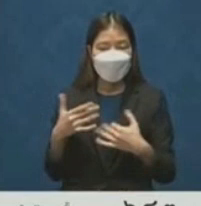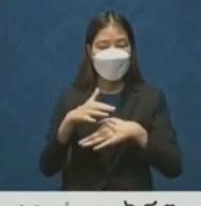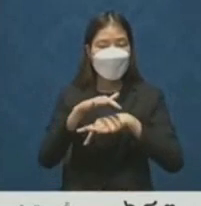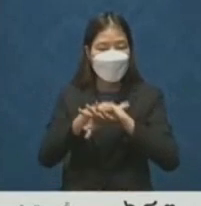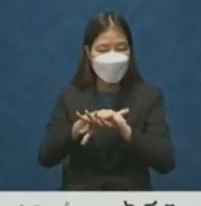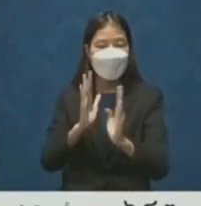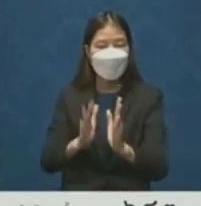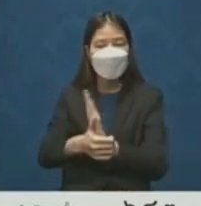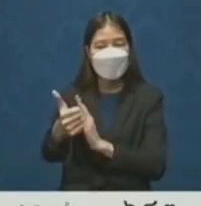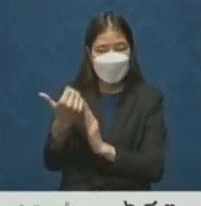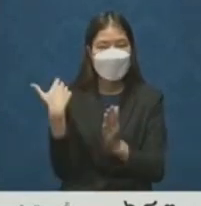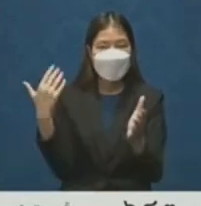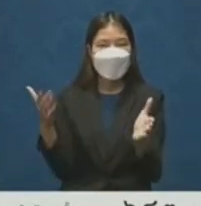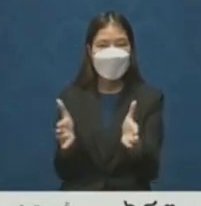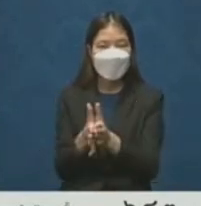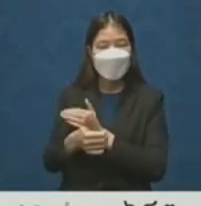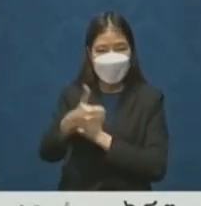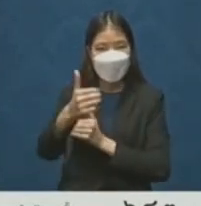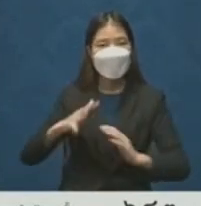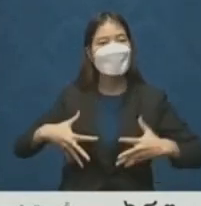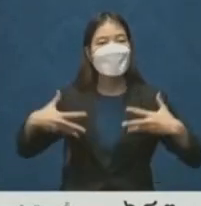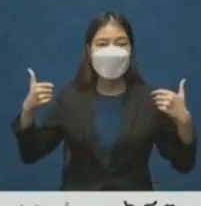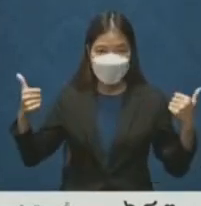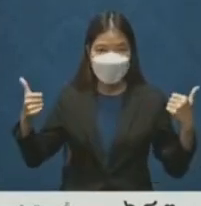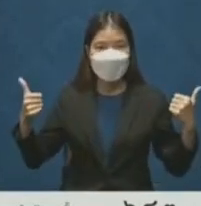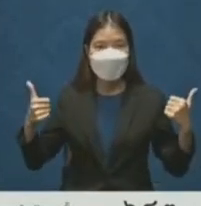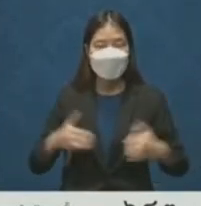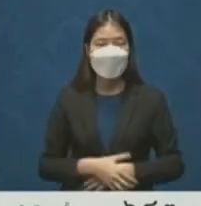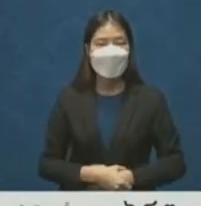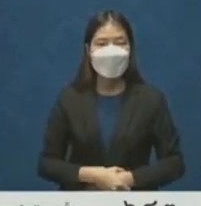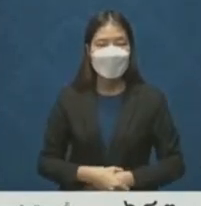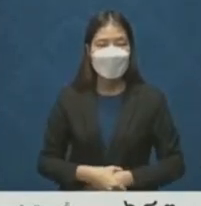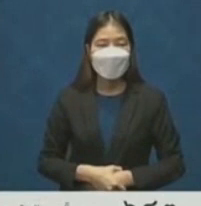และสามารถอยู่ร่วมกับผู้อื่นได้อย่างผาสุก